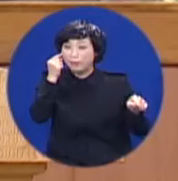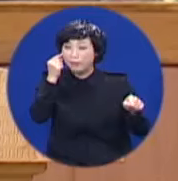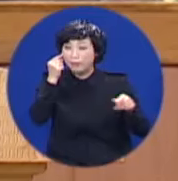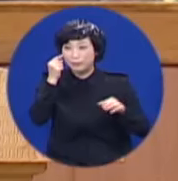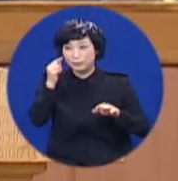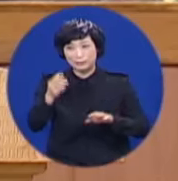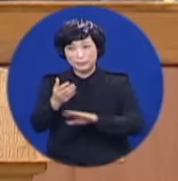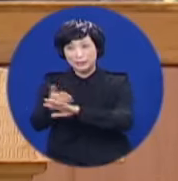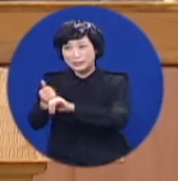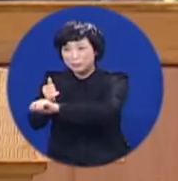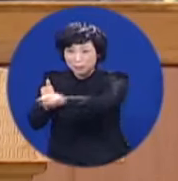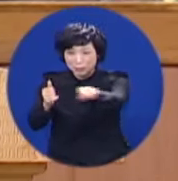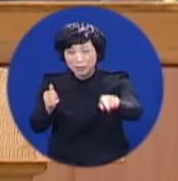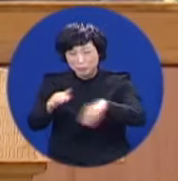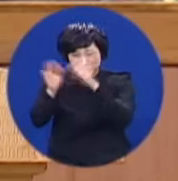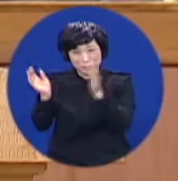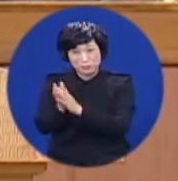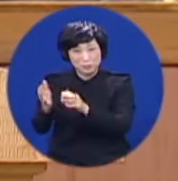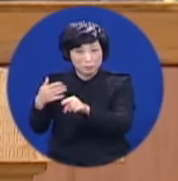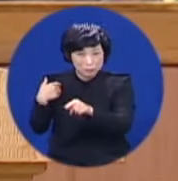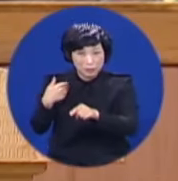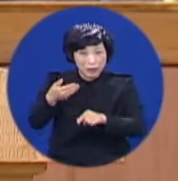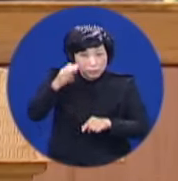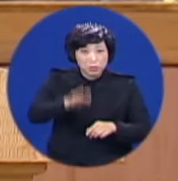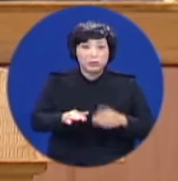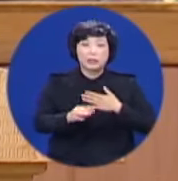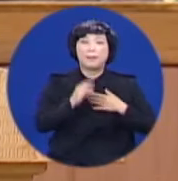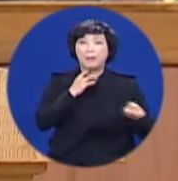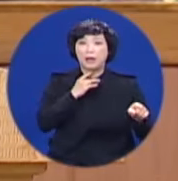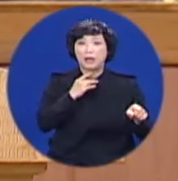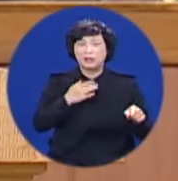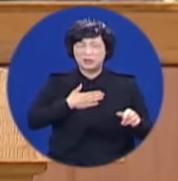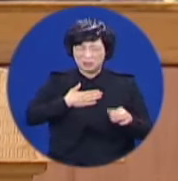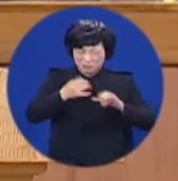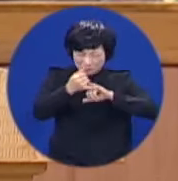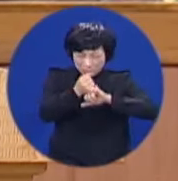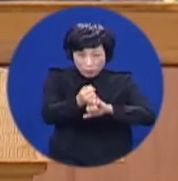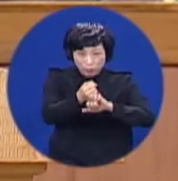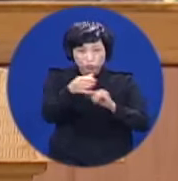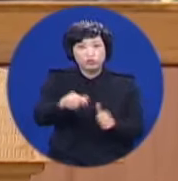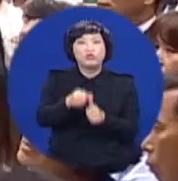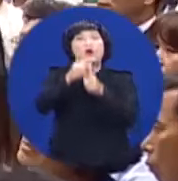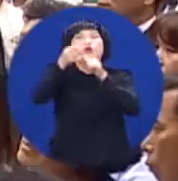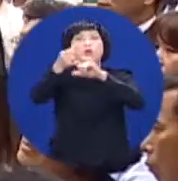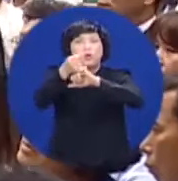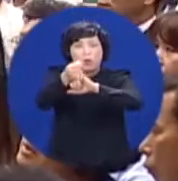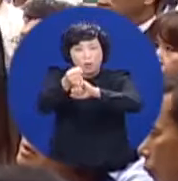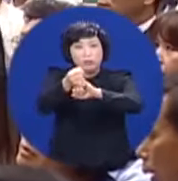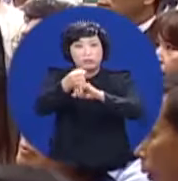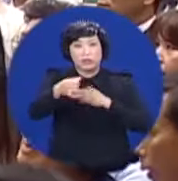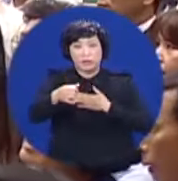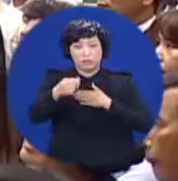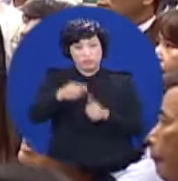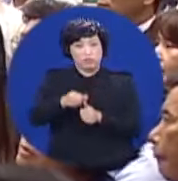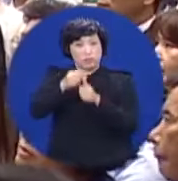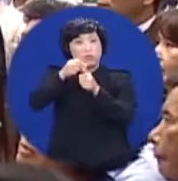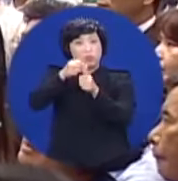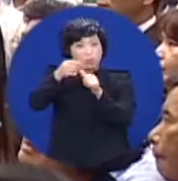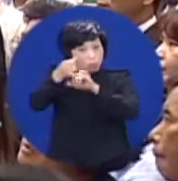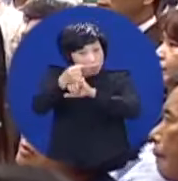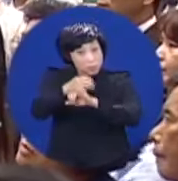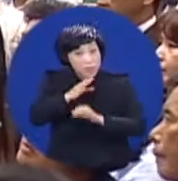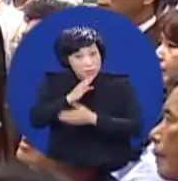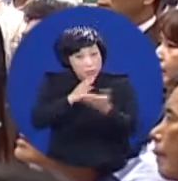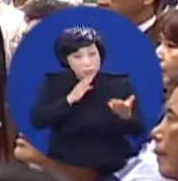다른 사람은 다 몰라도 나만은 꼭 구원받아야 된다.